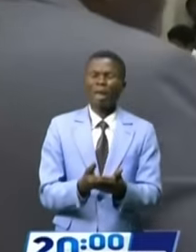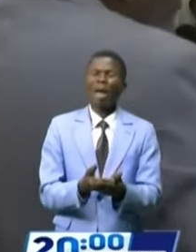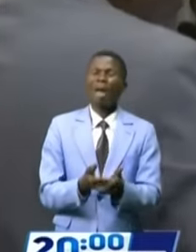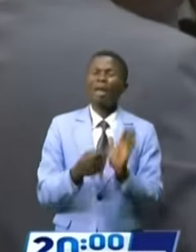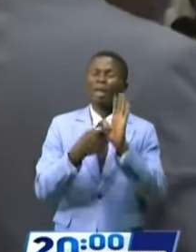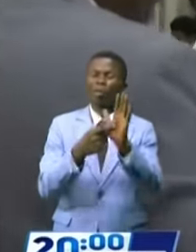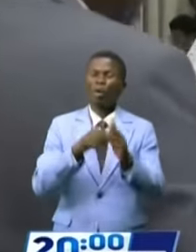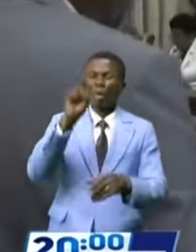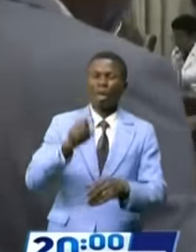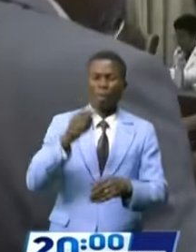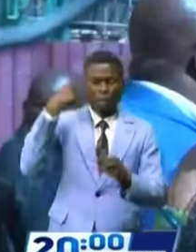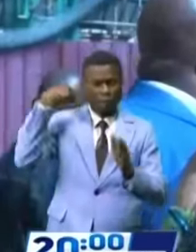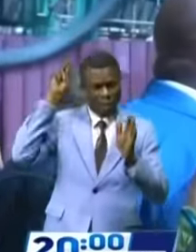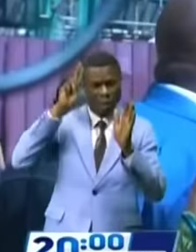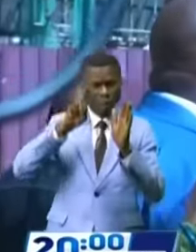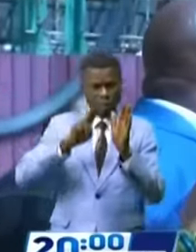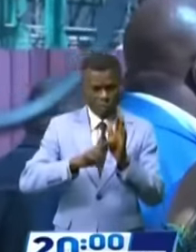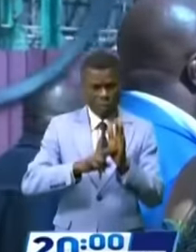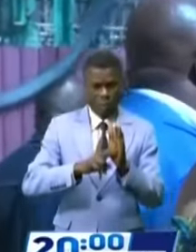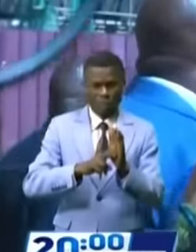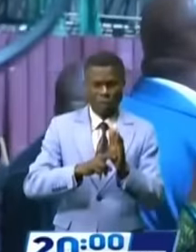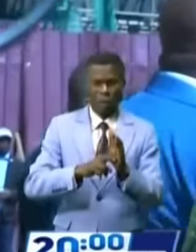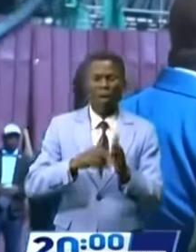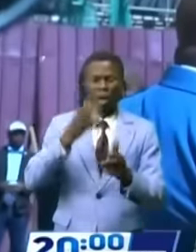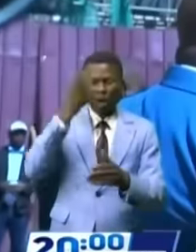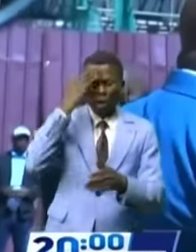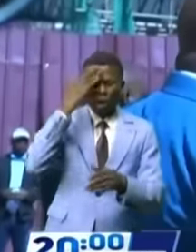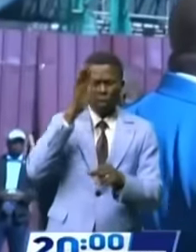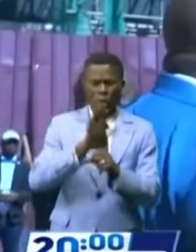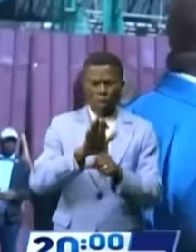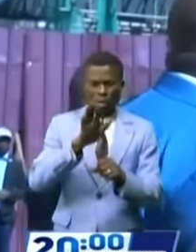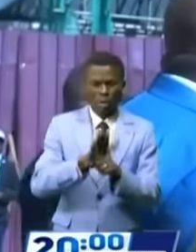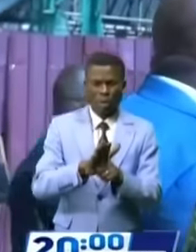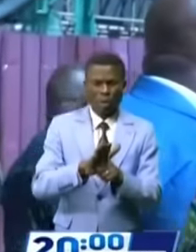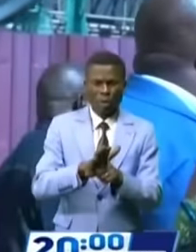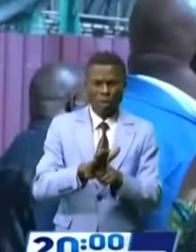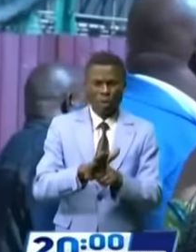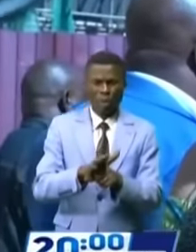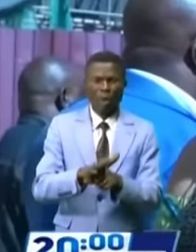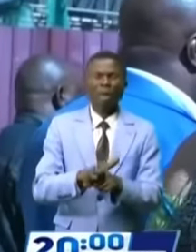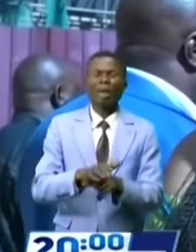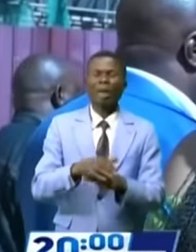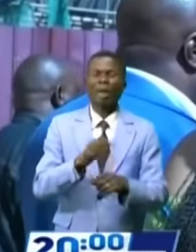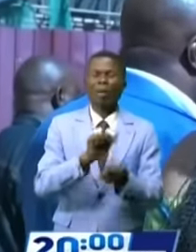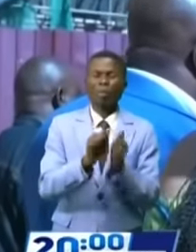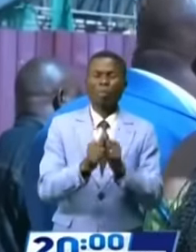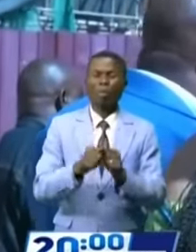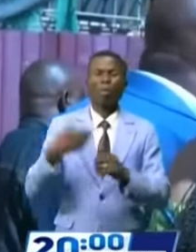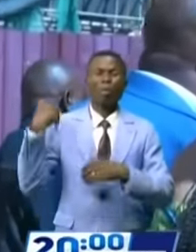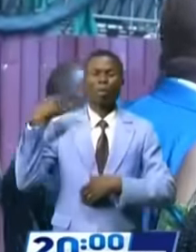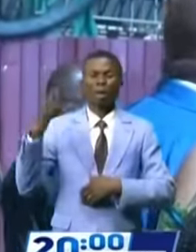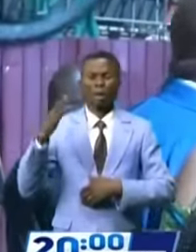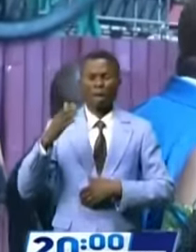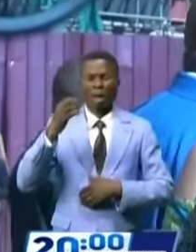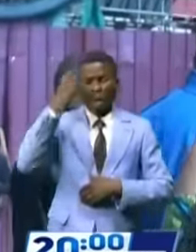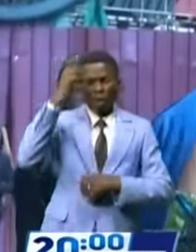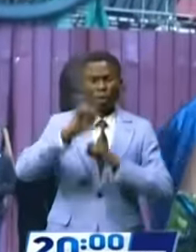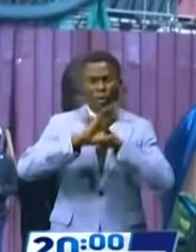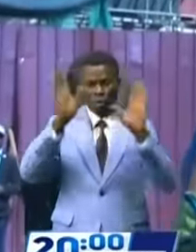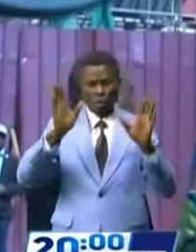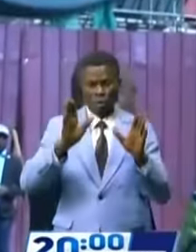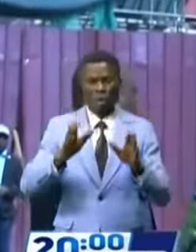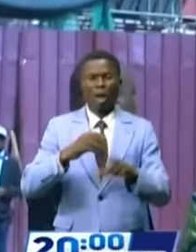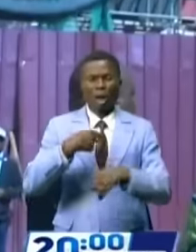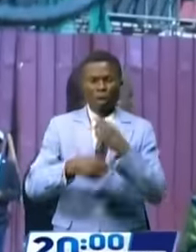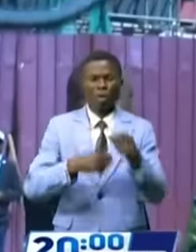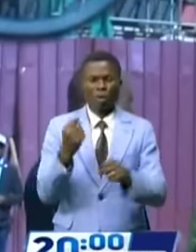gouvernement. Personnellement, ça sera déjà de pouvoir découvrir un peu plus le secteur public et de comprendre cet environnement après installation,